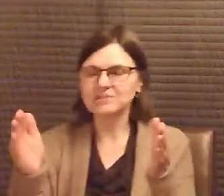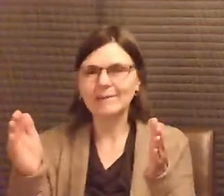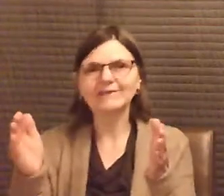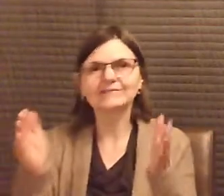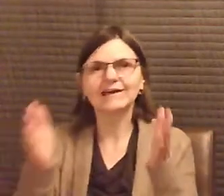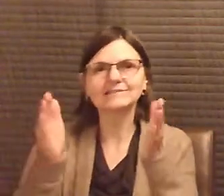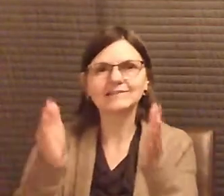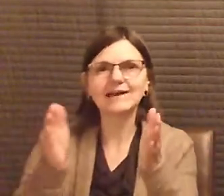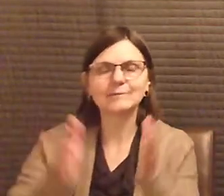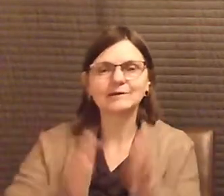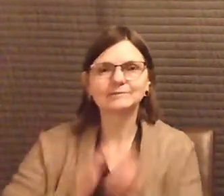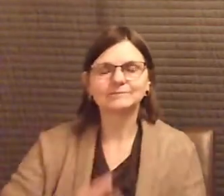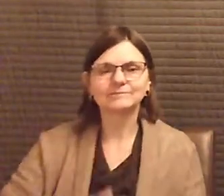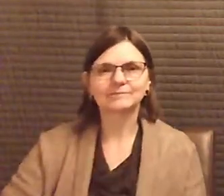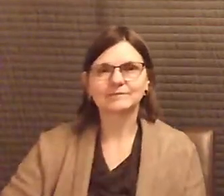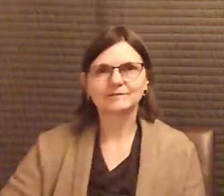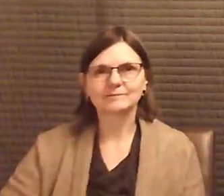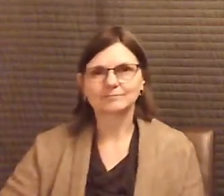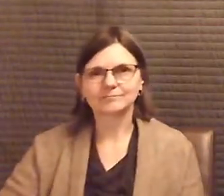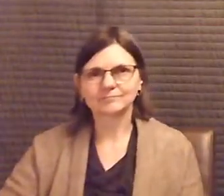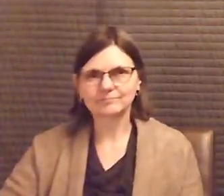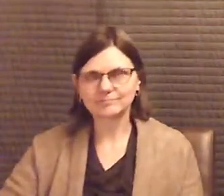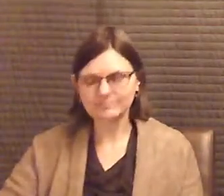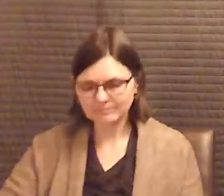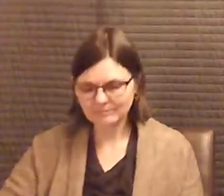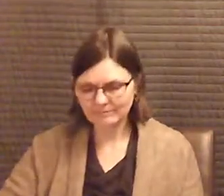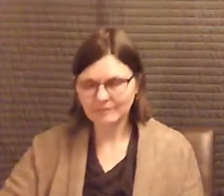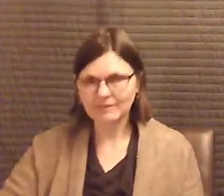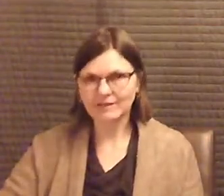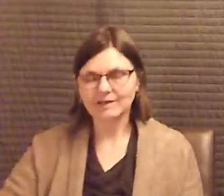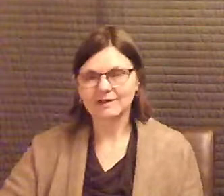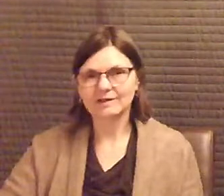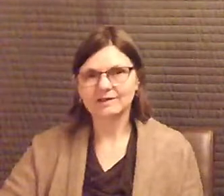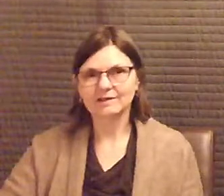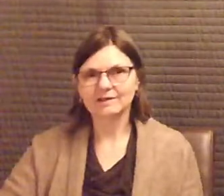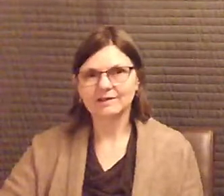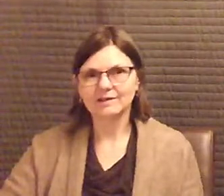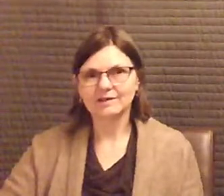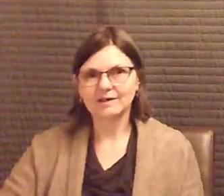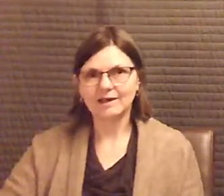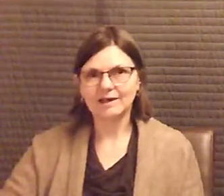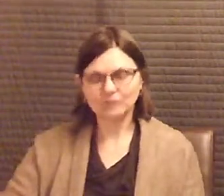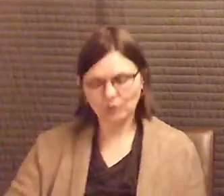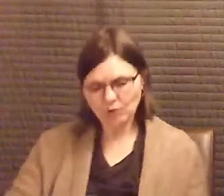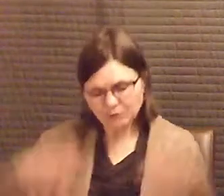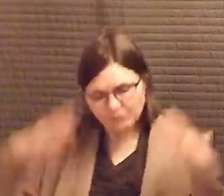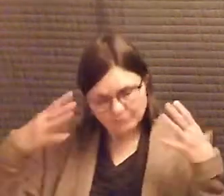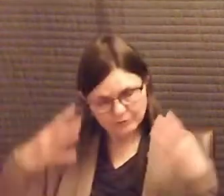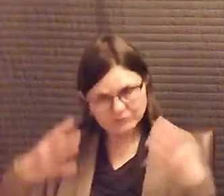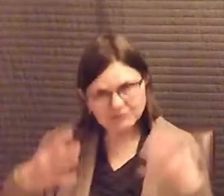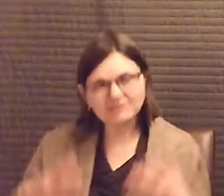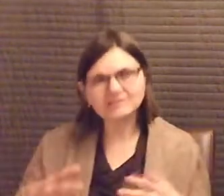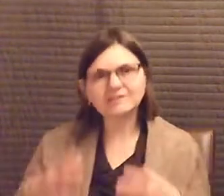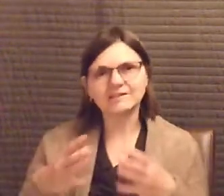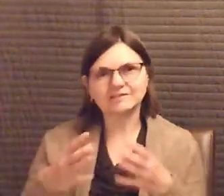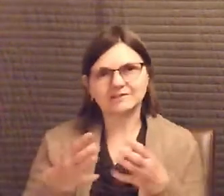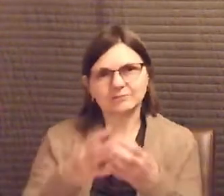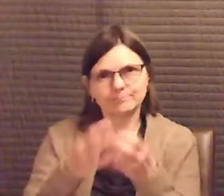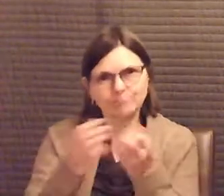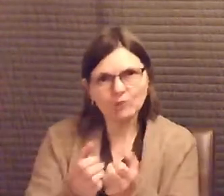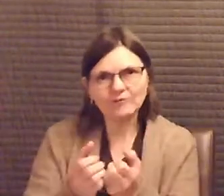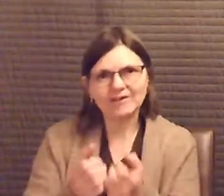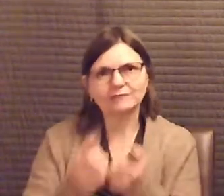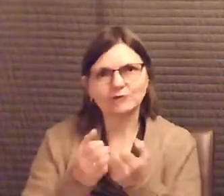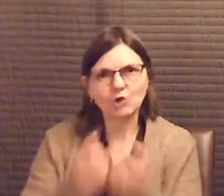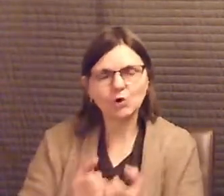gehoorzaamheid gaan samen dashwood die molens te stroom rol de familie en zo van moorsel je dat dat de